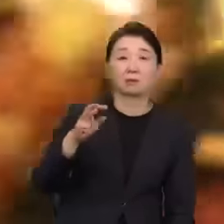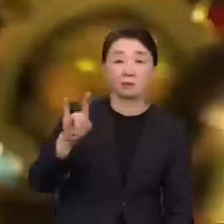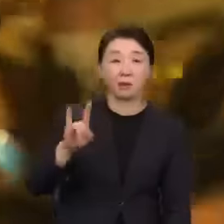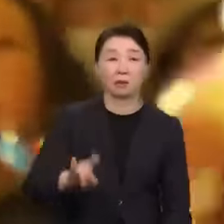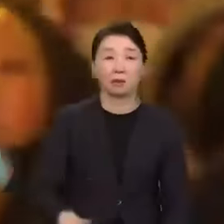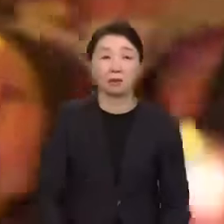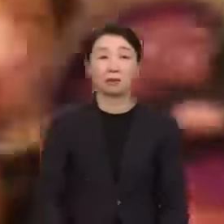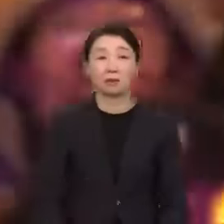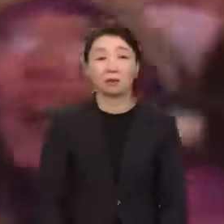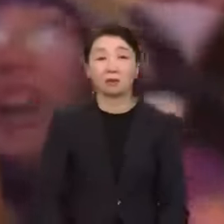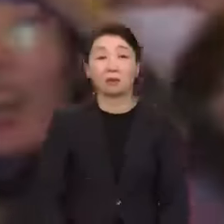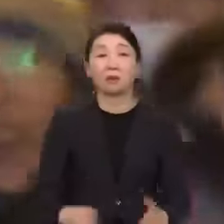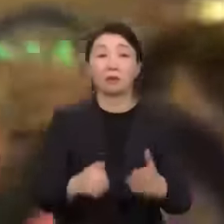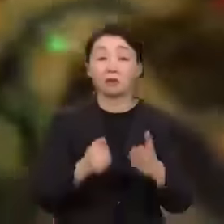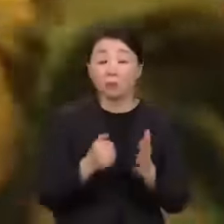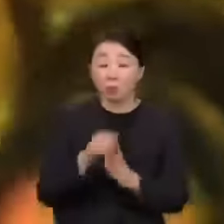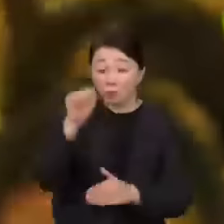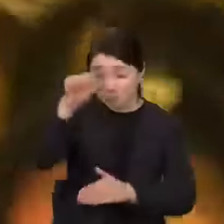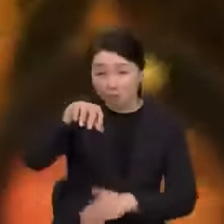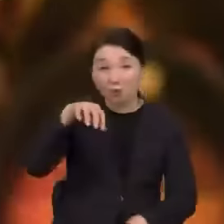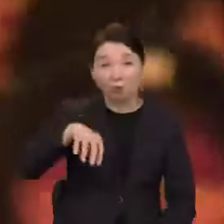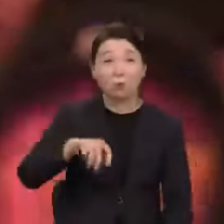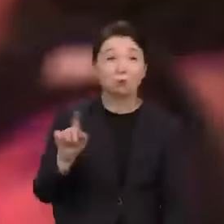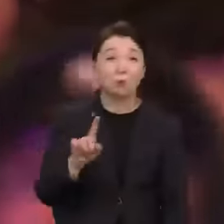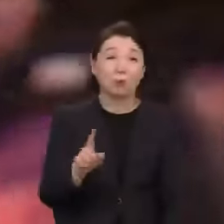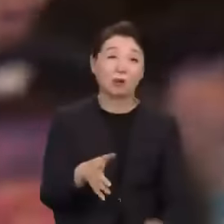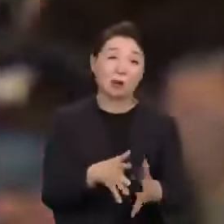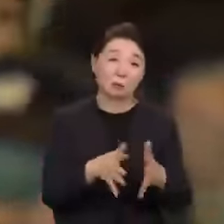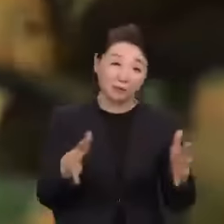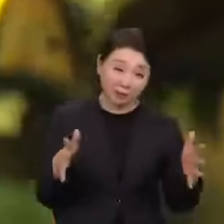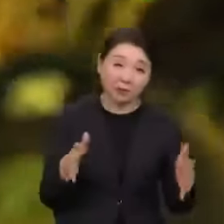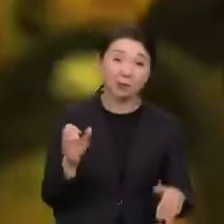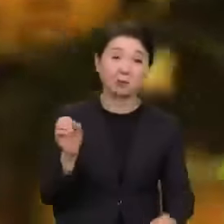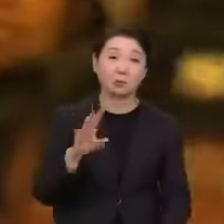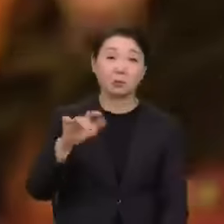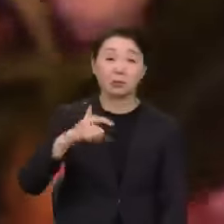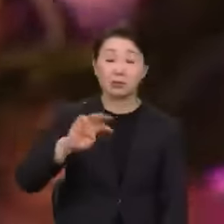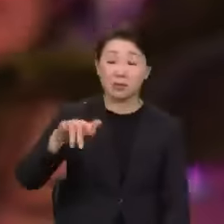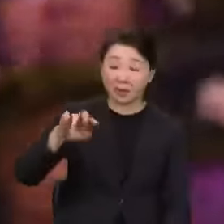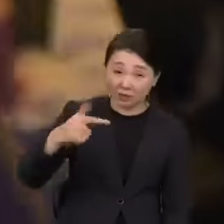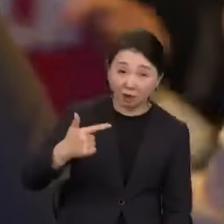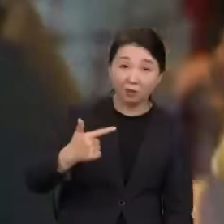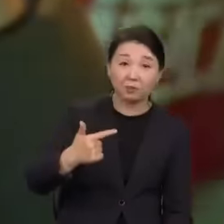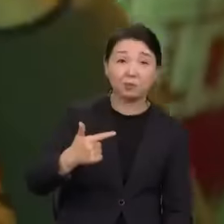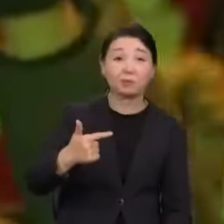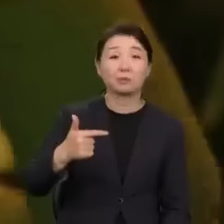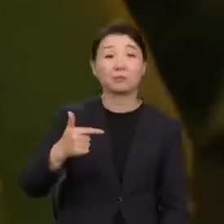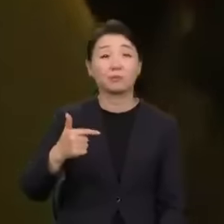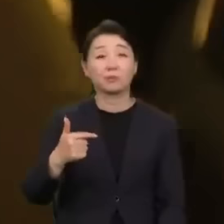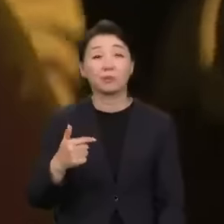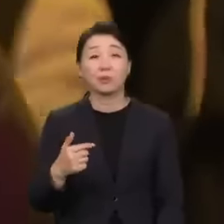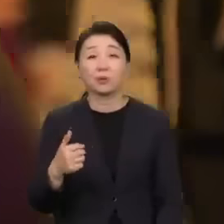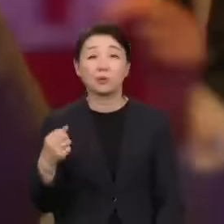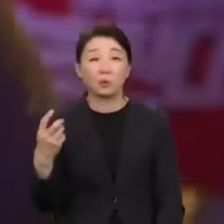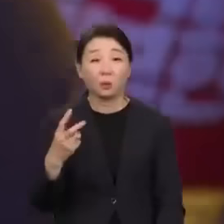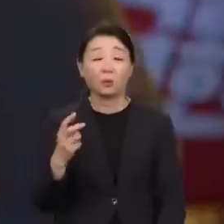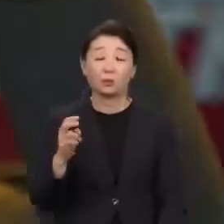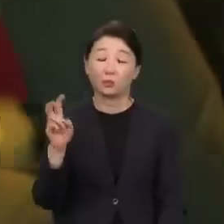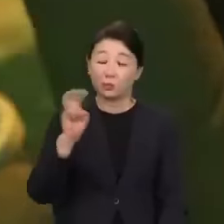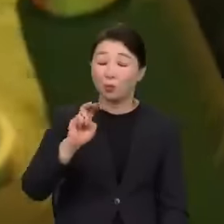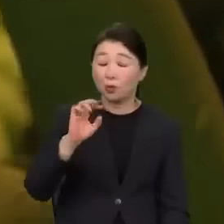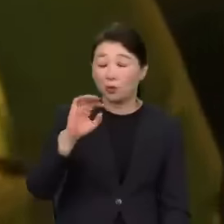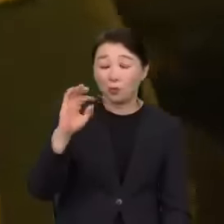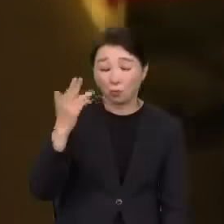있습니다 자 그러다 보니까 그 시위 현장에서도 뭐 아파트라 뭐 클락션 해야 이런 그 최신 가요들이 나오고 있고요